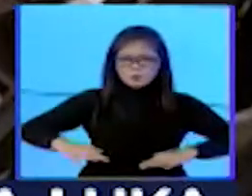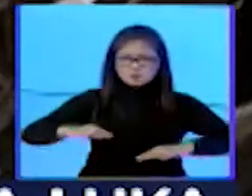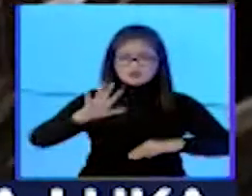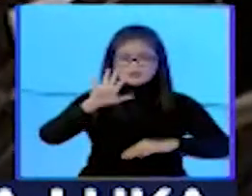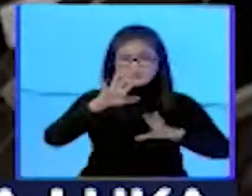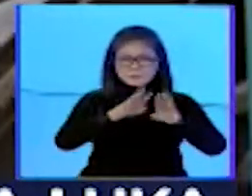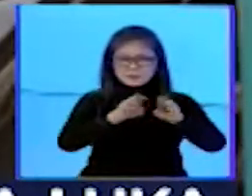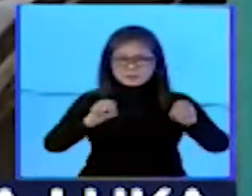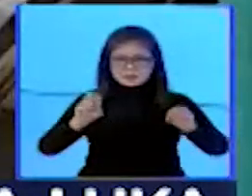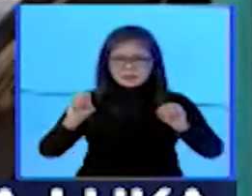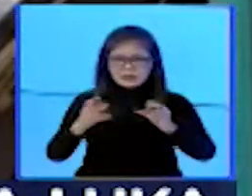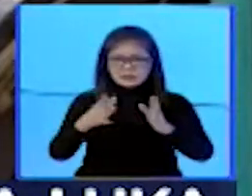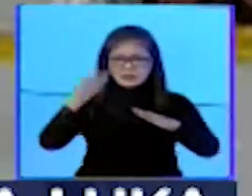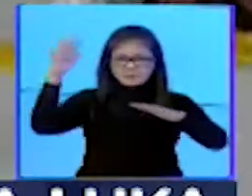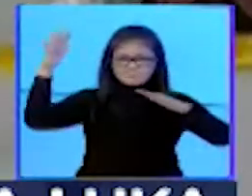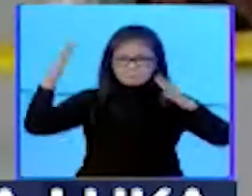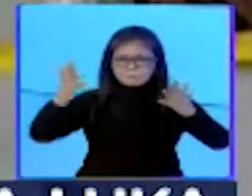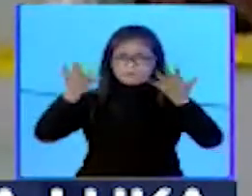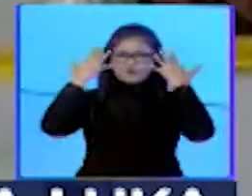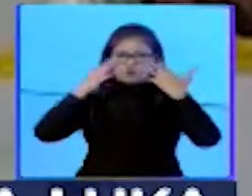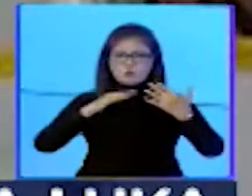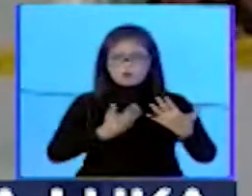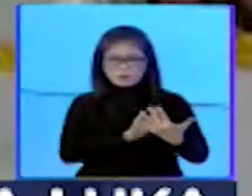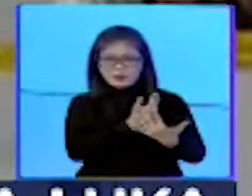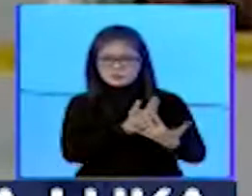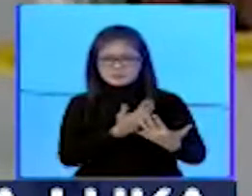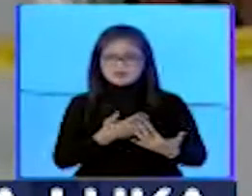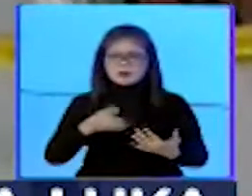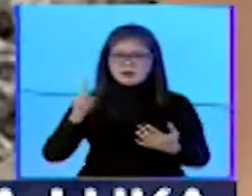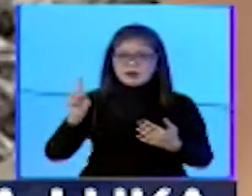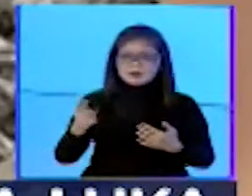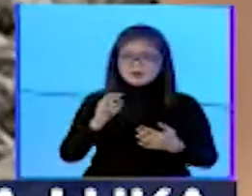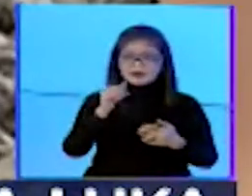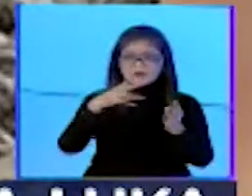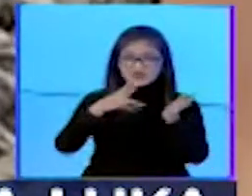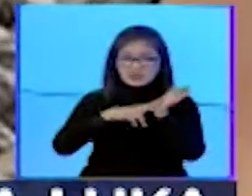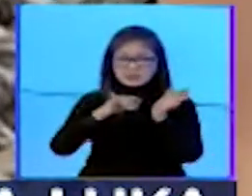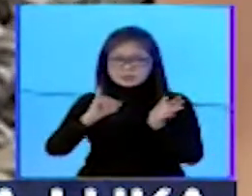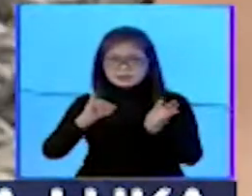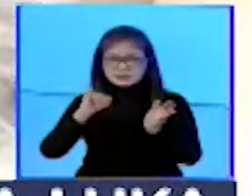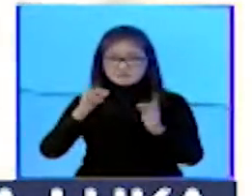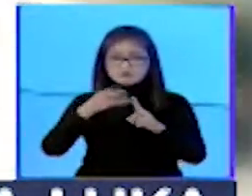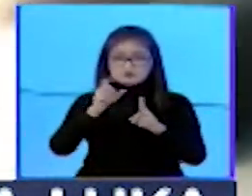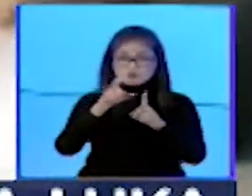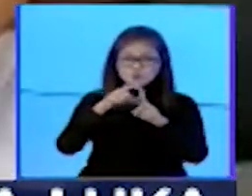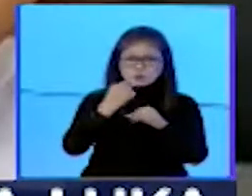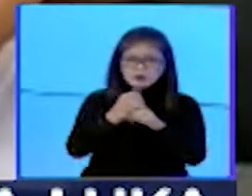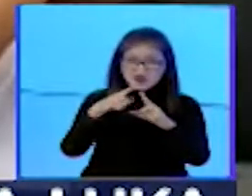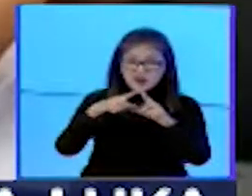Kelima korban yakni Brigadir Teddy Triadi, Bribka Reni Sumbawa, Reni Priadi, Bunga Pramesti, dan Rafli